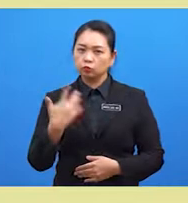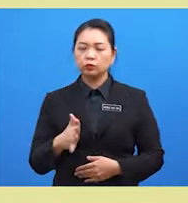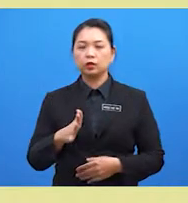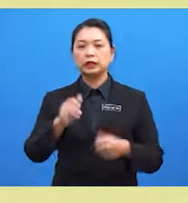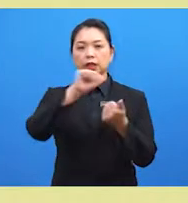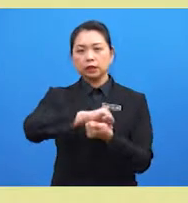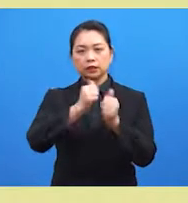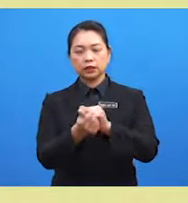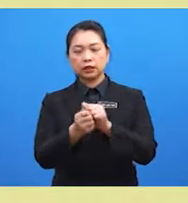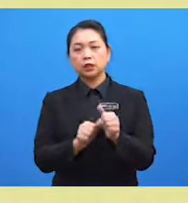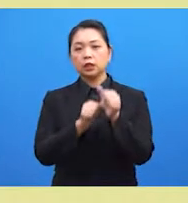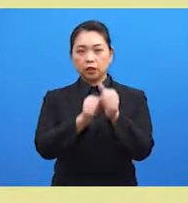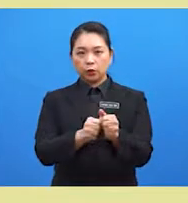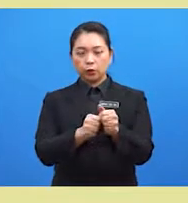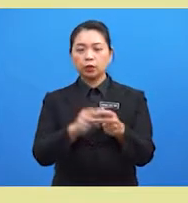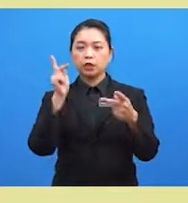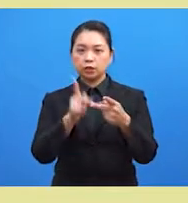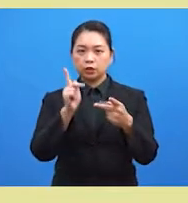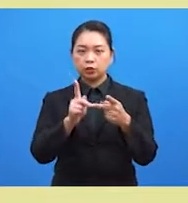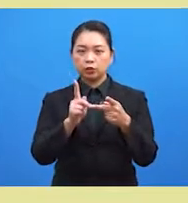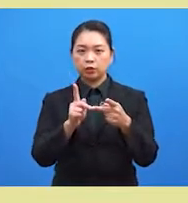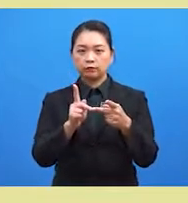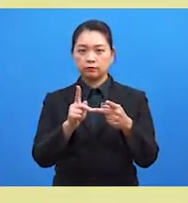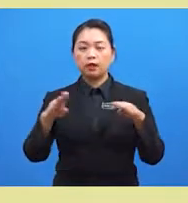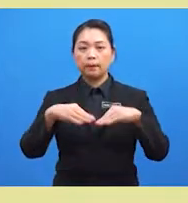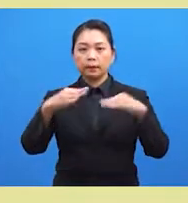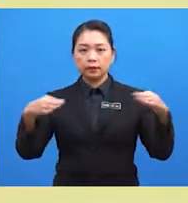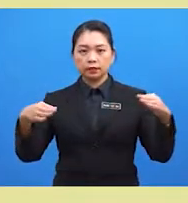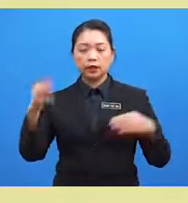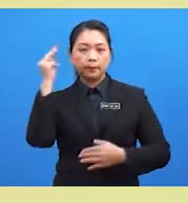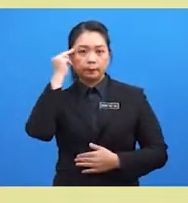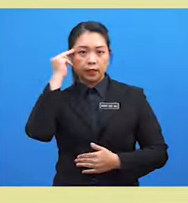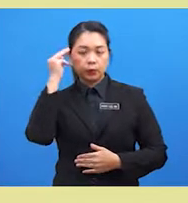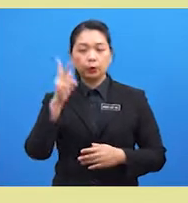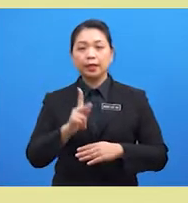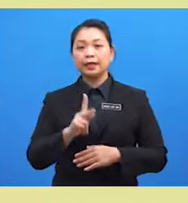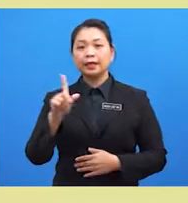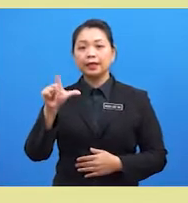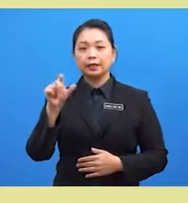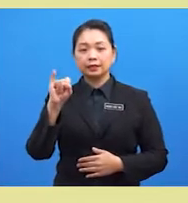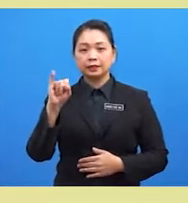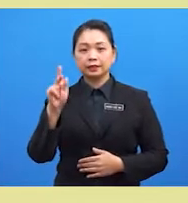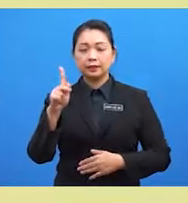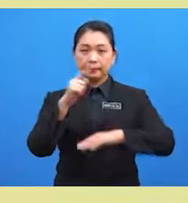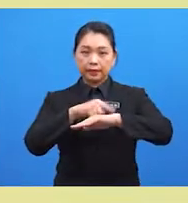diasimilasikan mengikut kesesuaian bahasa Melayu klasik pada ketika itu.